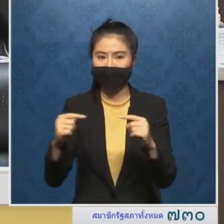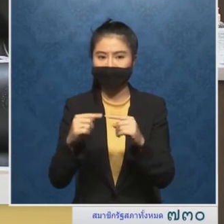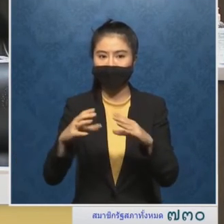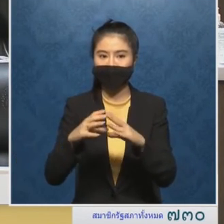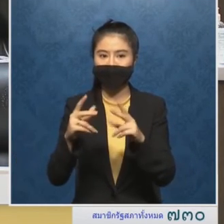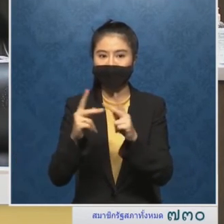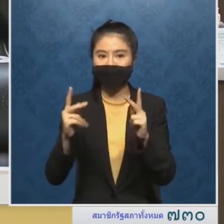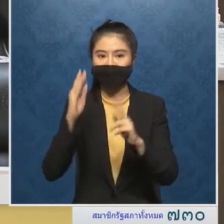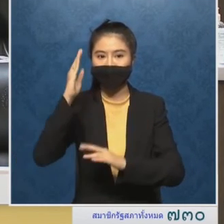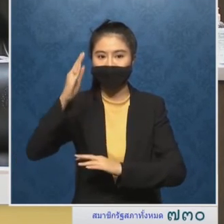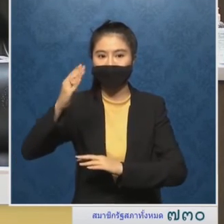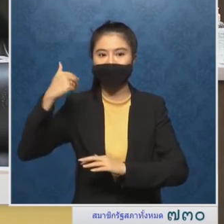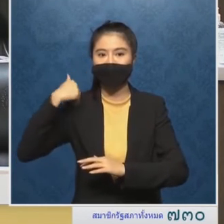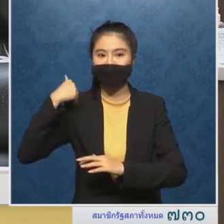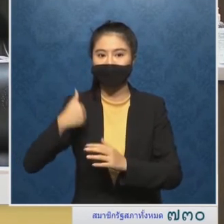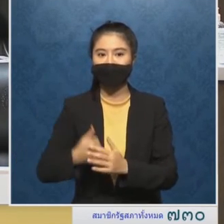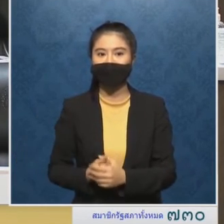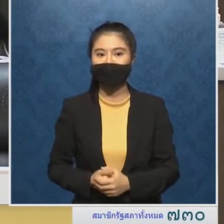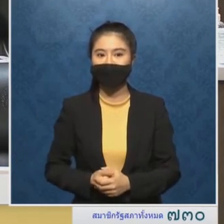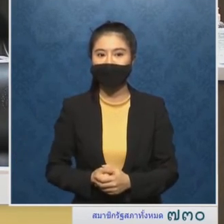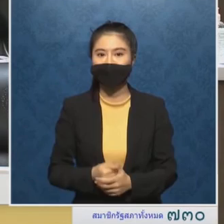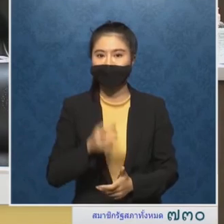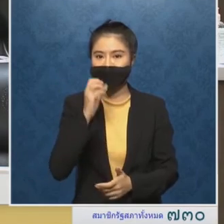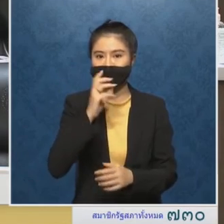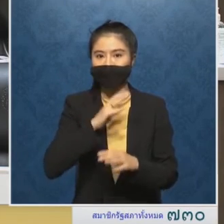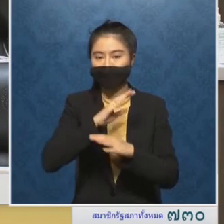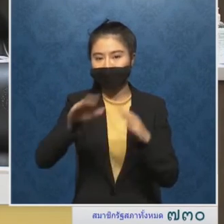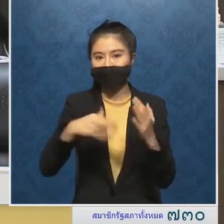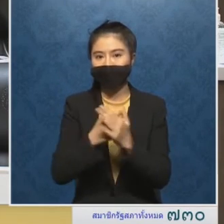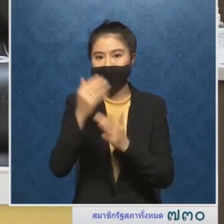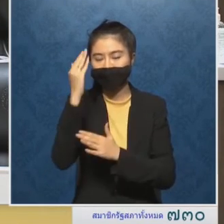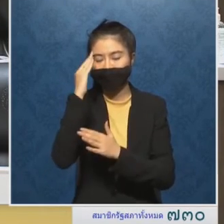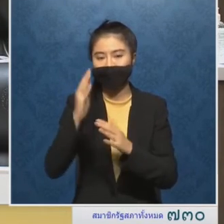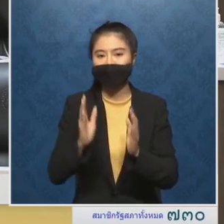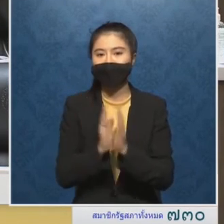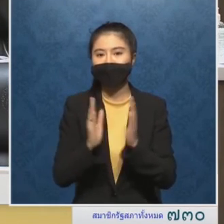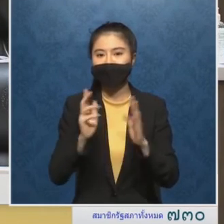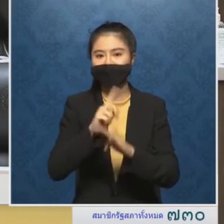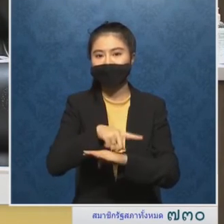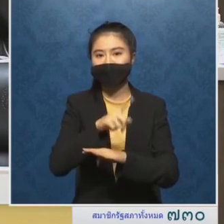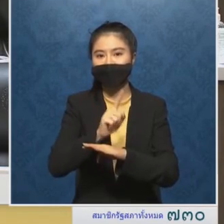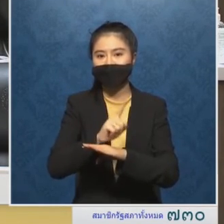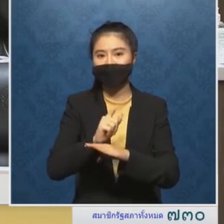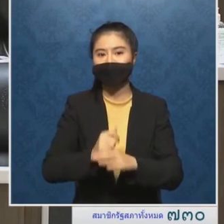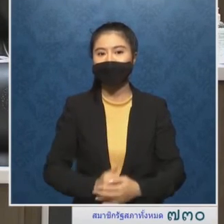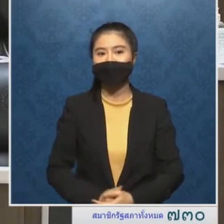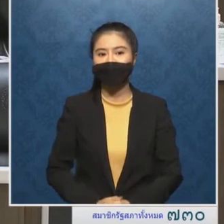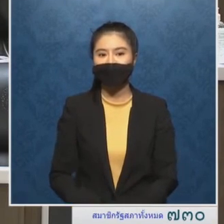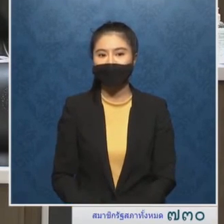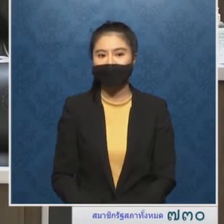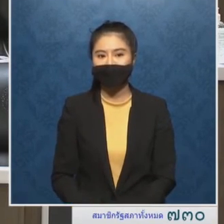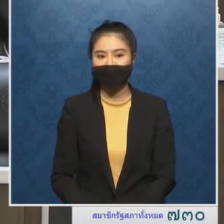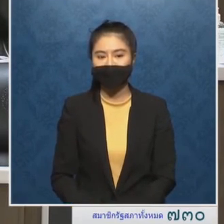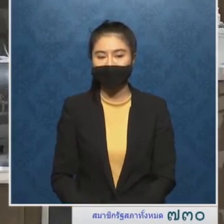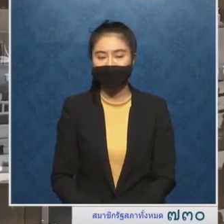ต่อไปจึงแดงความเหนมาหน้าที่นี้กับขบคุณทานประทานเป็อย่สูงครับครับ ขอบคุท่วิรัฐนะครับ